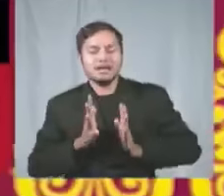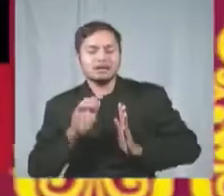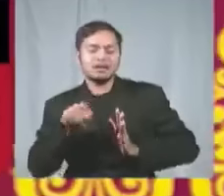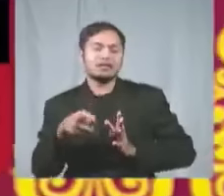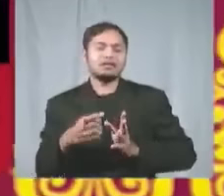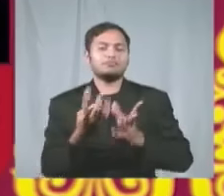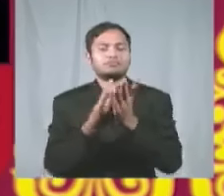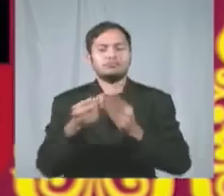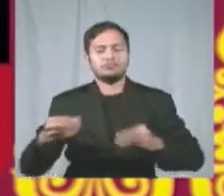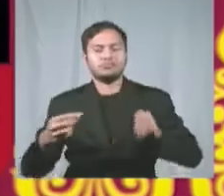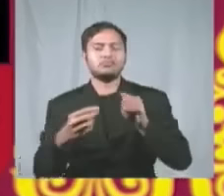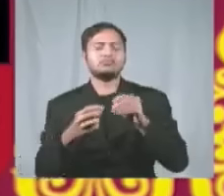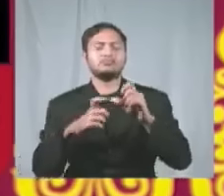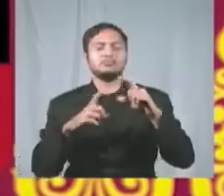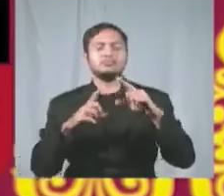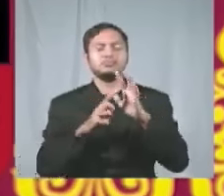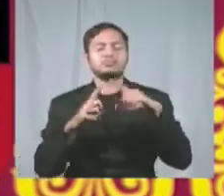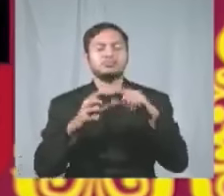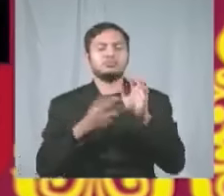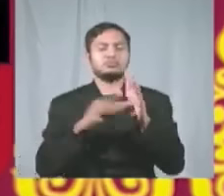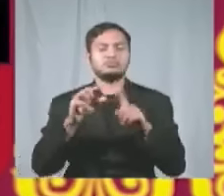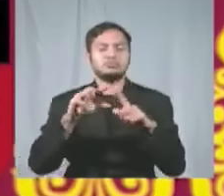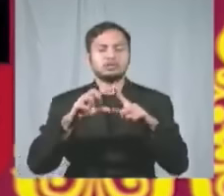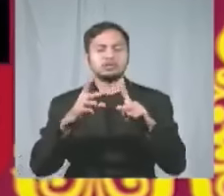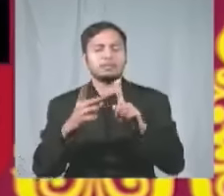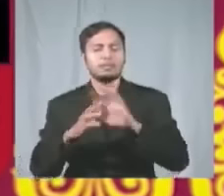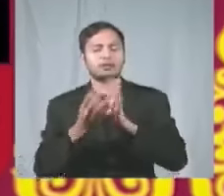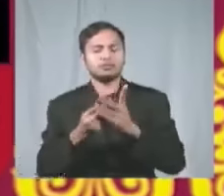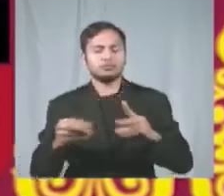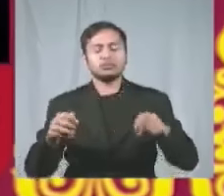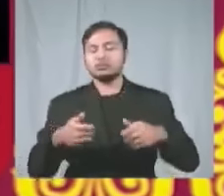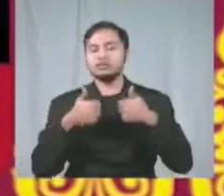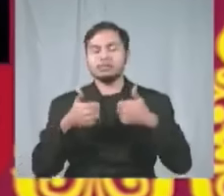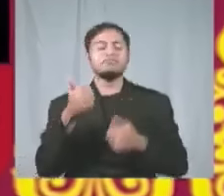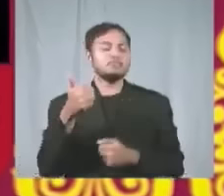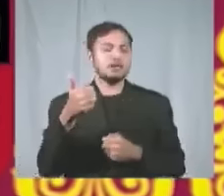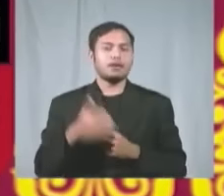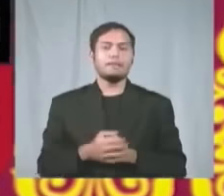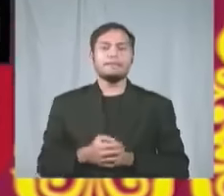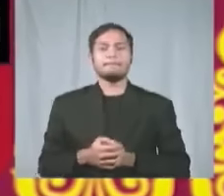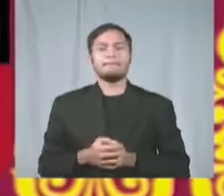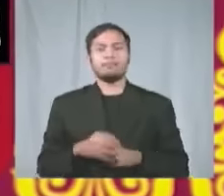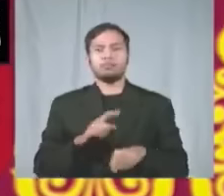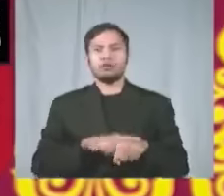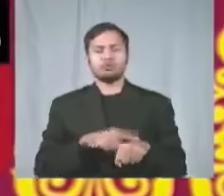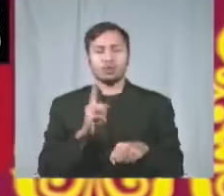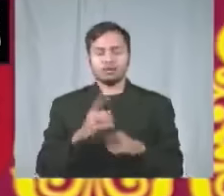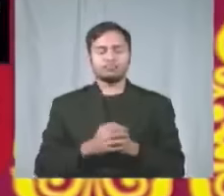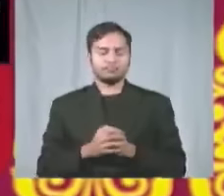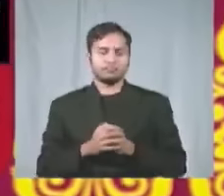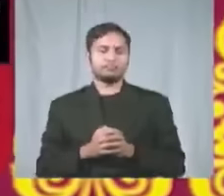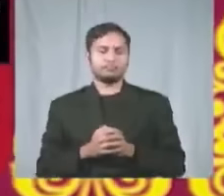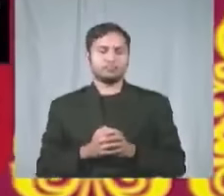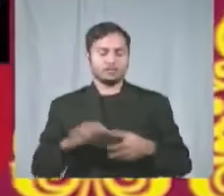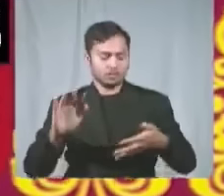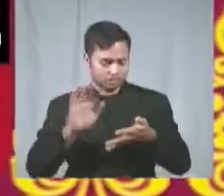Bapak sampaikan di dalam kesempatan kali ini. Masih ada waktu? Masih ada waktu? Pada kesempatan ini perlu terakhir